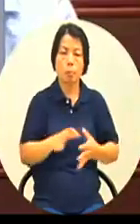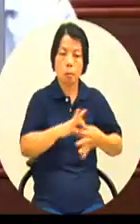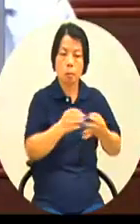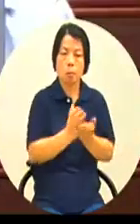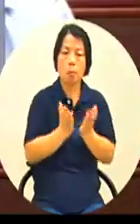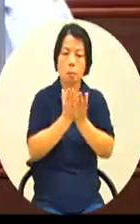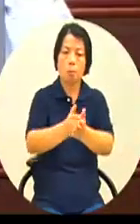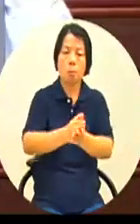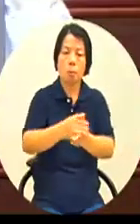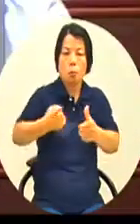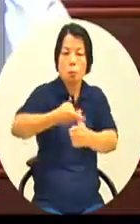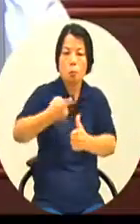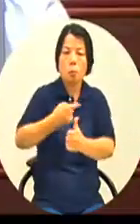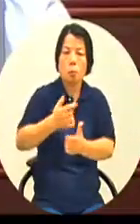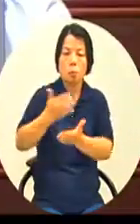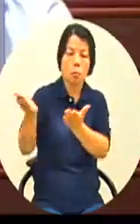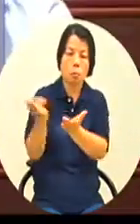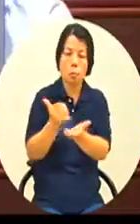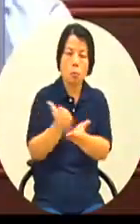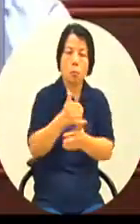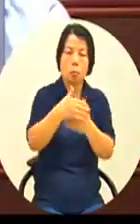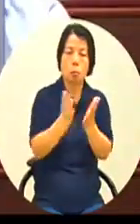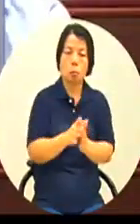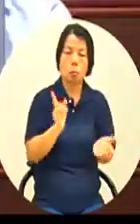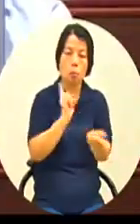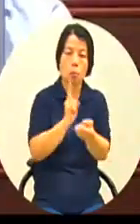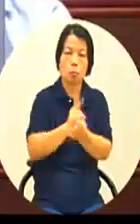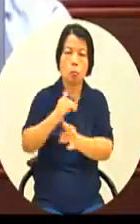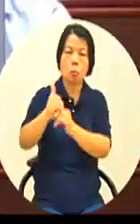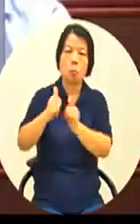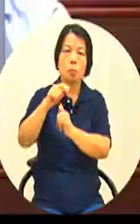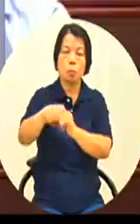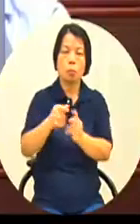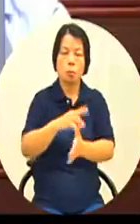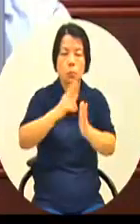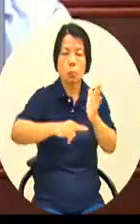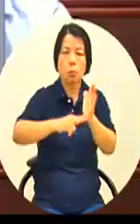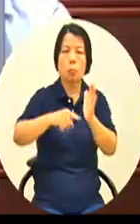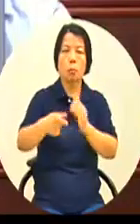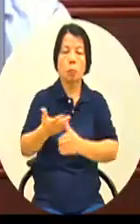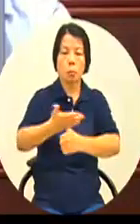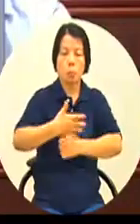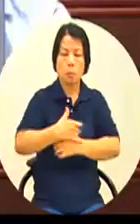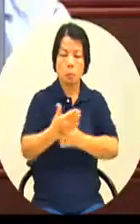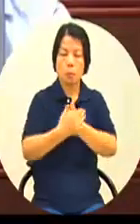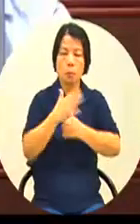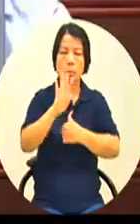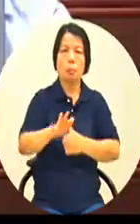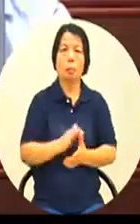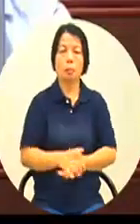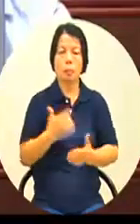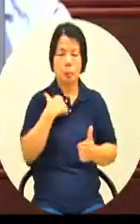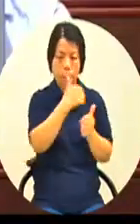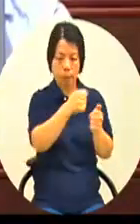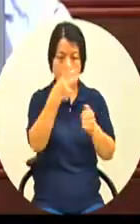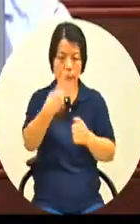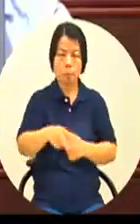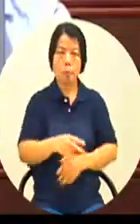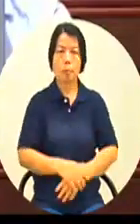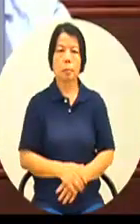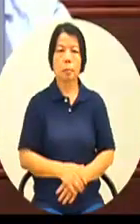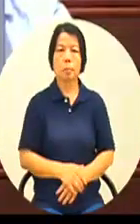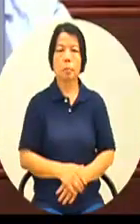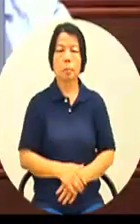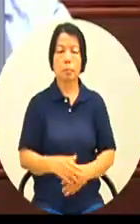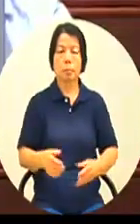优先或是怎么样疏运跟对地方的一个说明哈，都给我们很多的协助，这我再次这边感谢。那至于